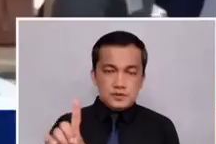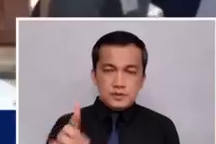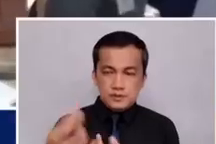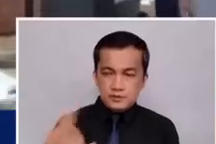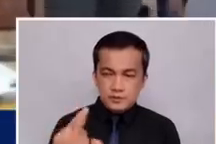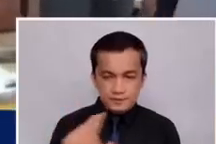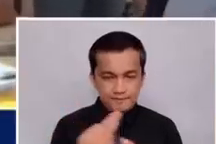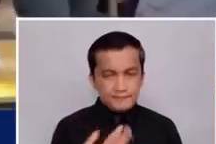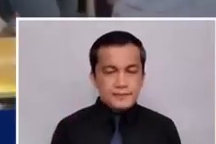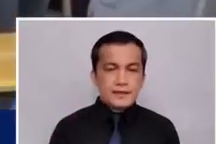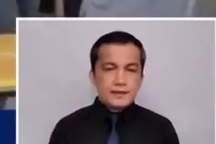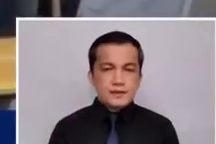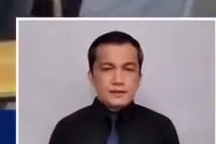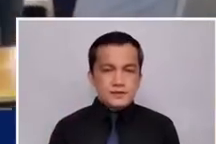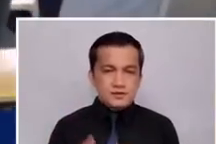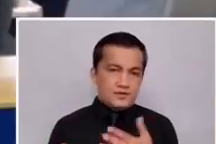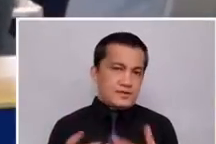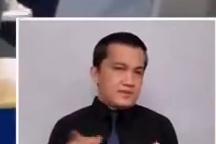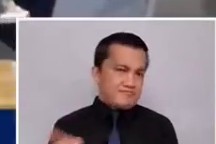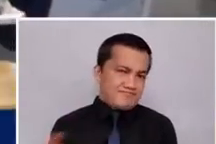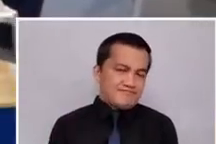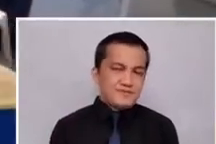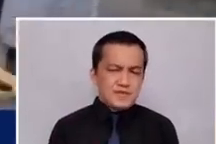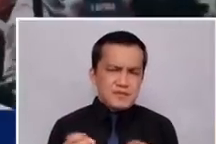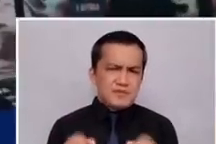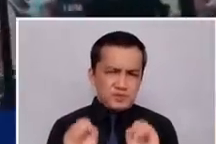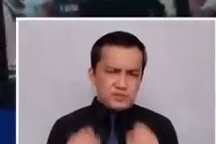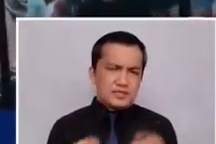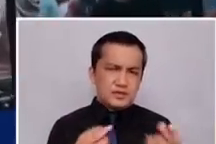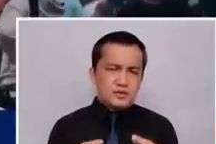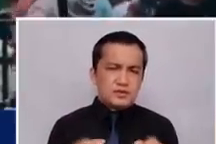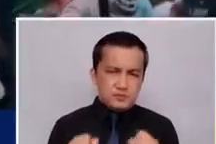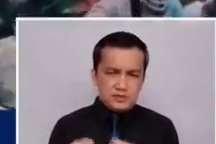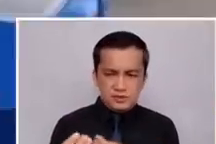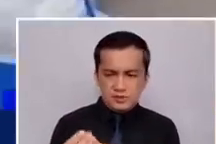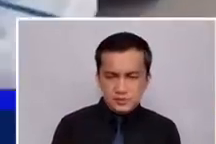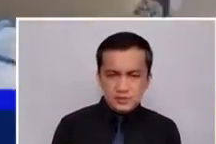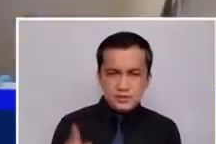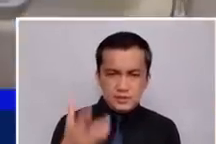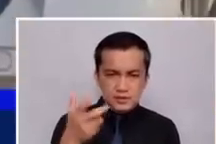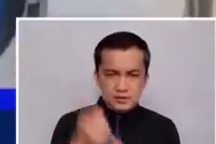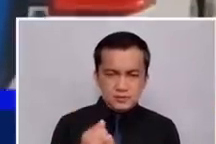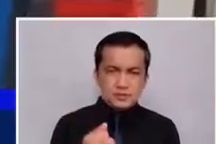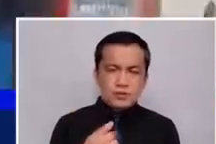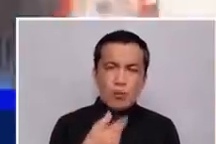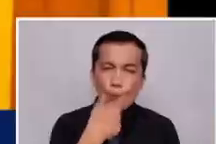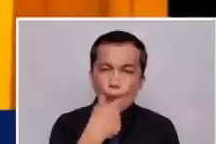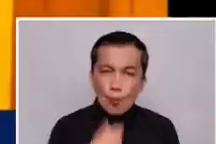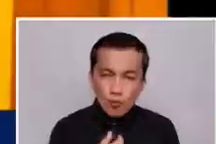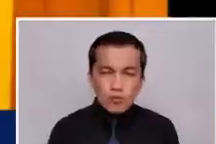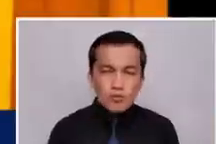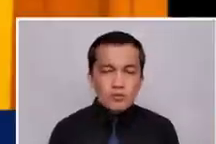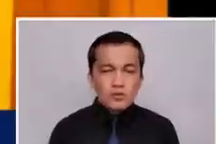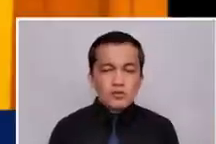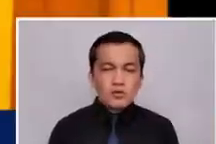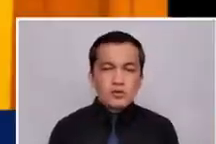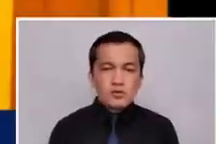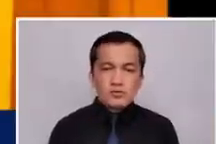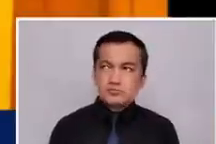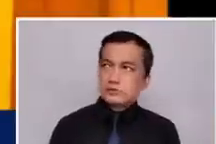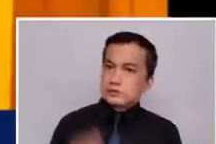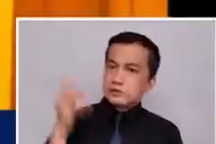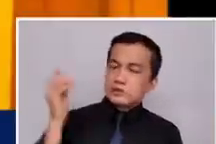respondents. Sa kabila nito, maraming pwedeng gawin para matugunan ang epekto ng malnutrisyon. We can expand